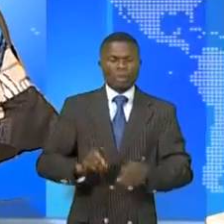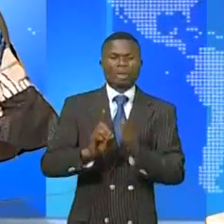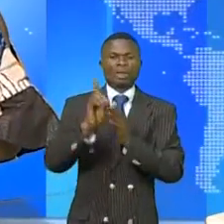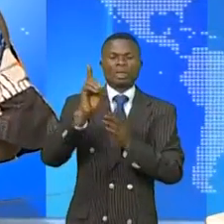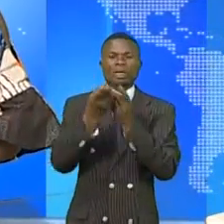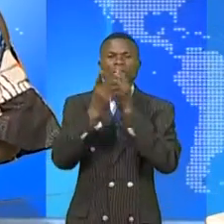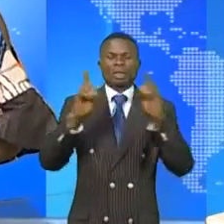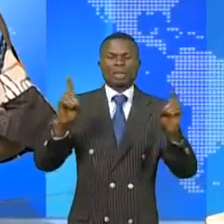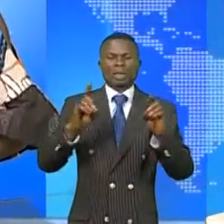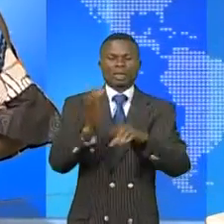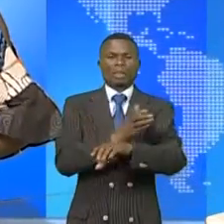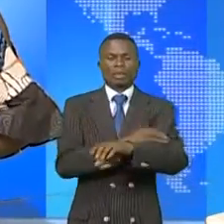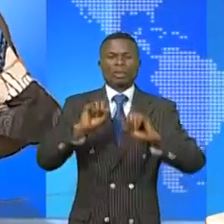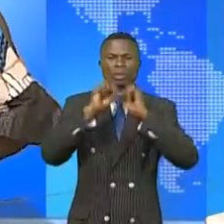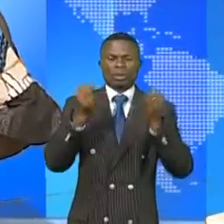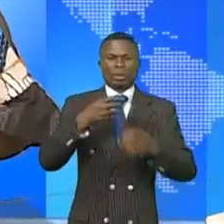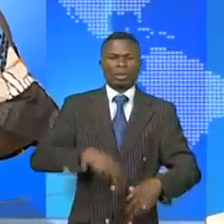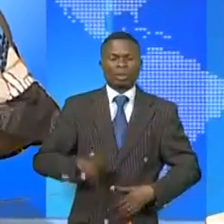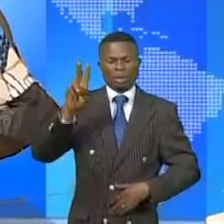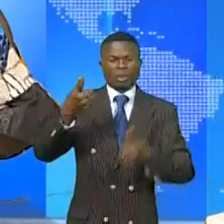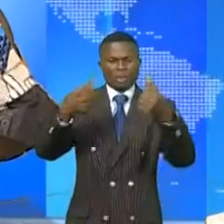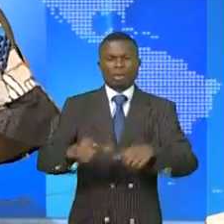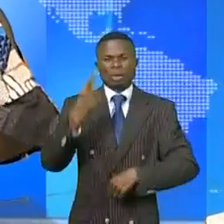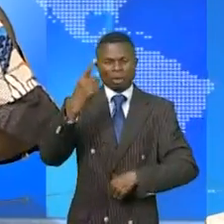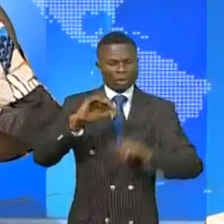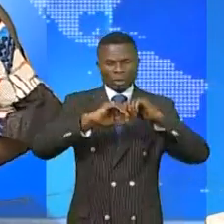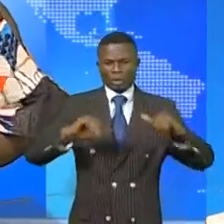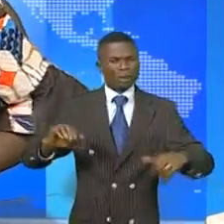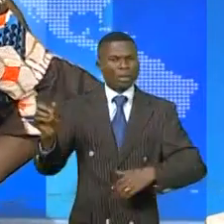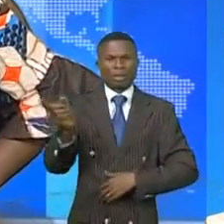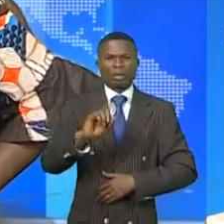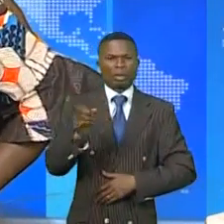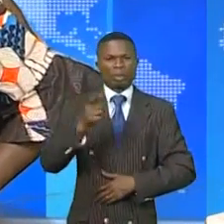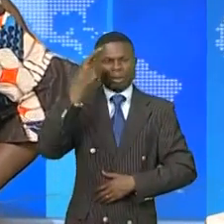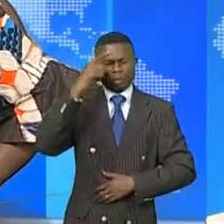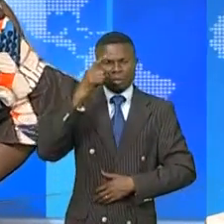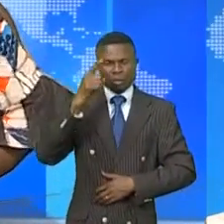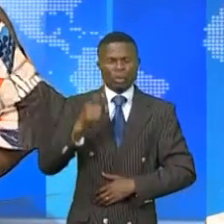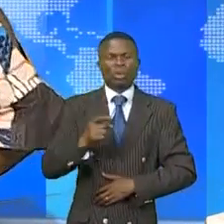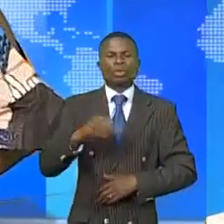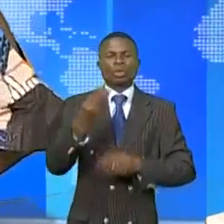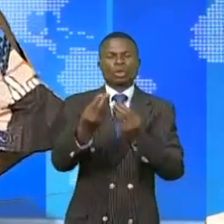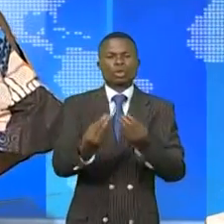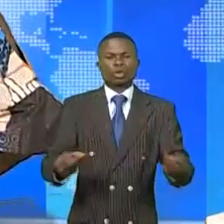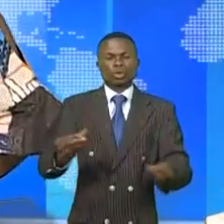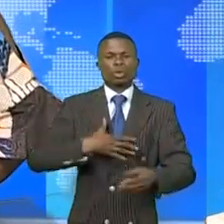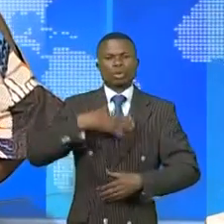progrès social, UDPS, doit demeurer une et indivisible pour élever les défis de la